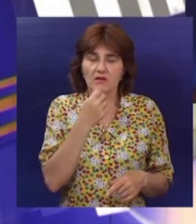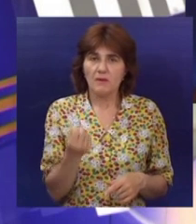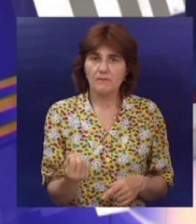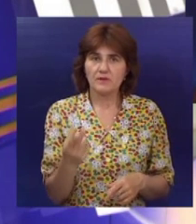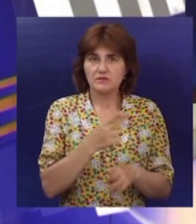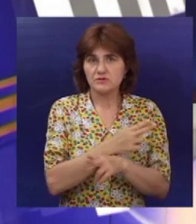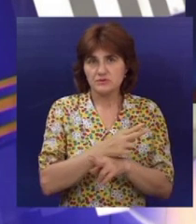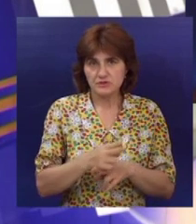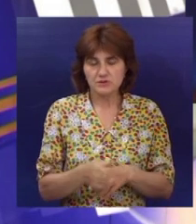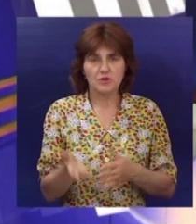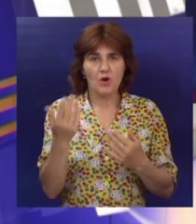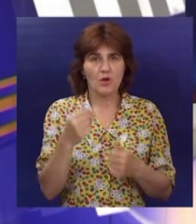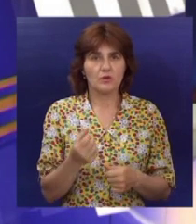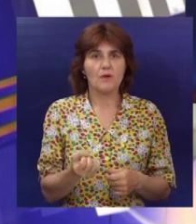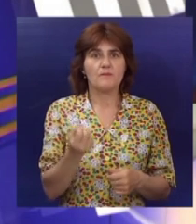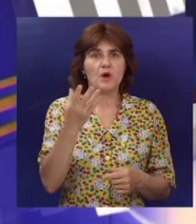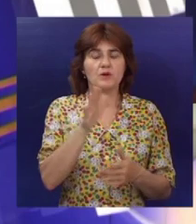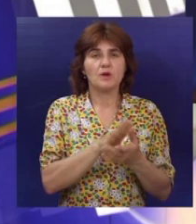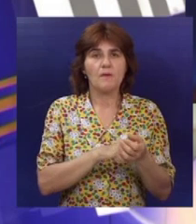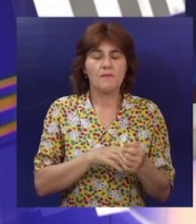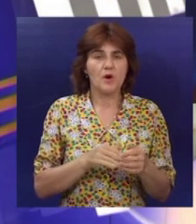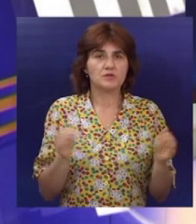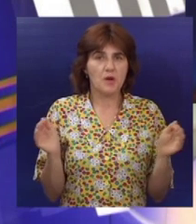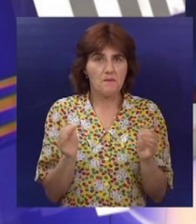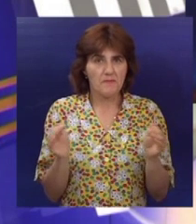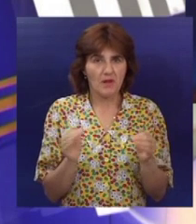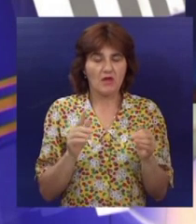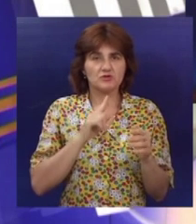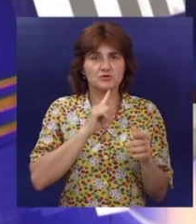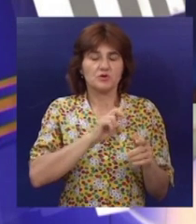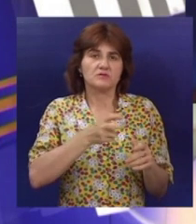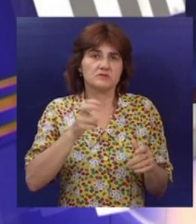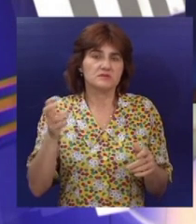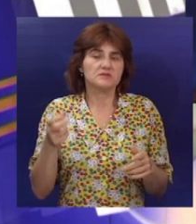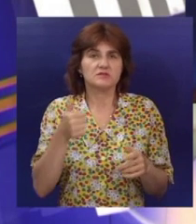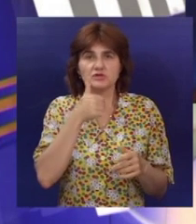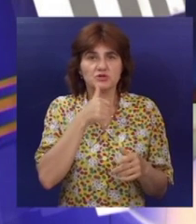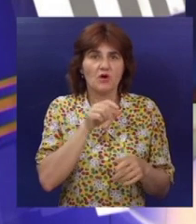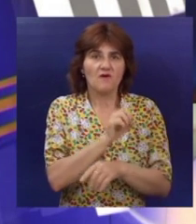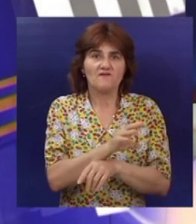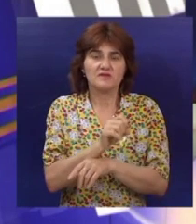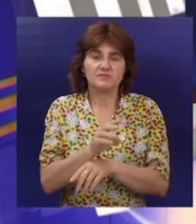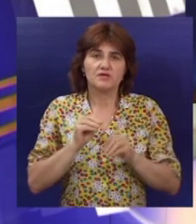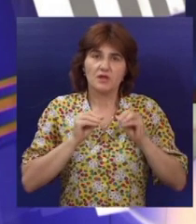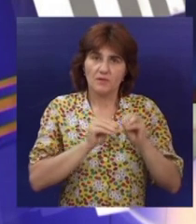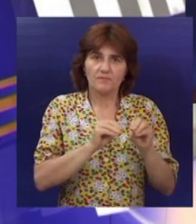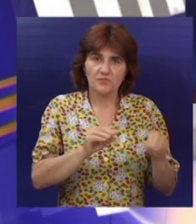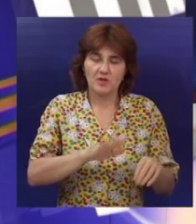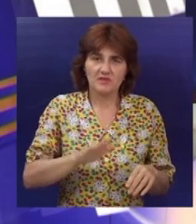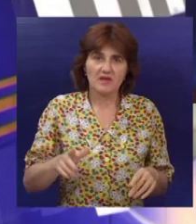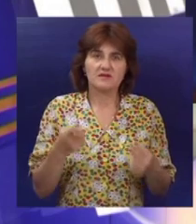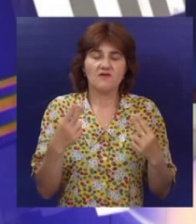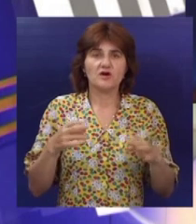organsku hranu. Od proleća je počela distribucija povrća i brašna organskog porekla, a vaspitačice su decu upoznale sa